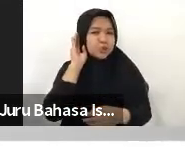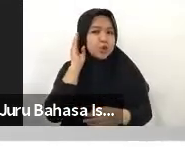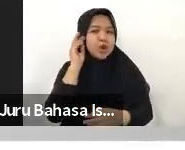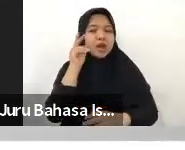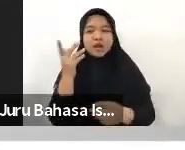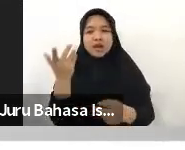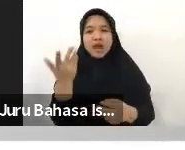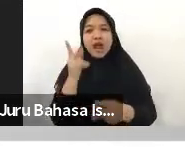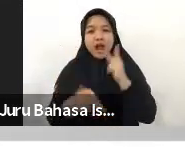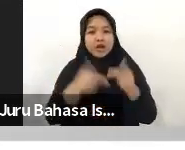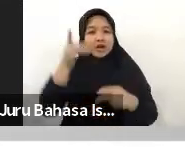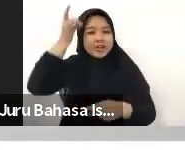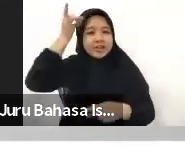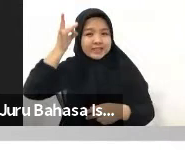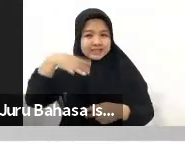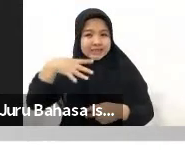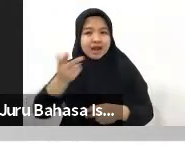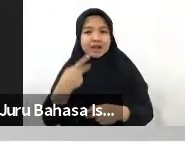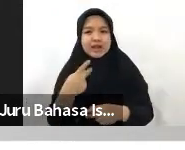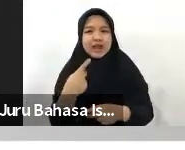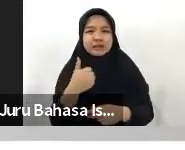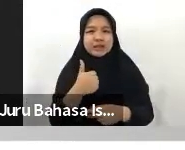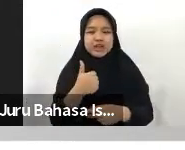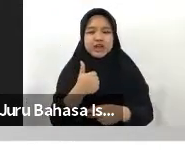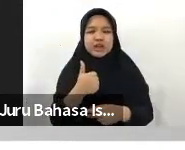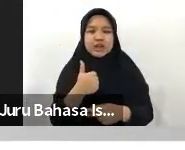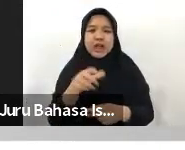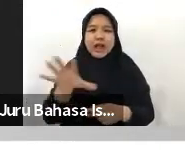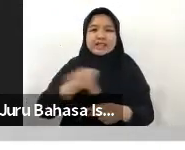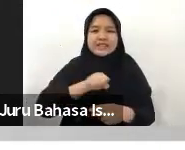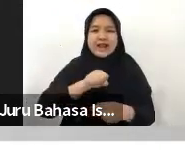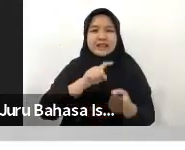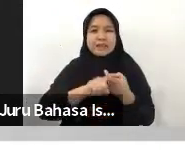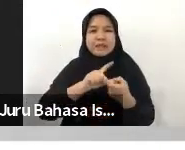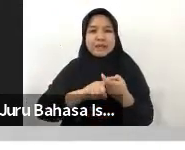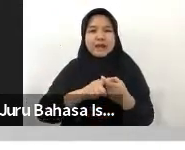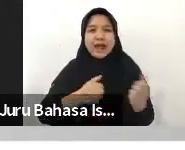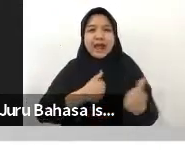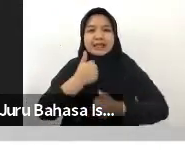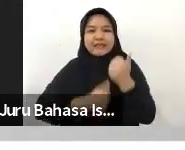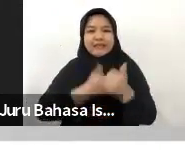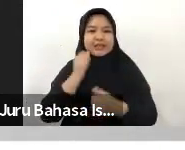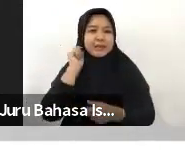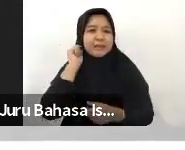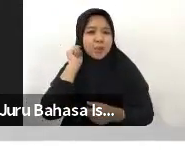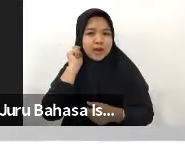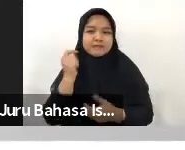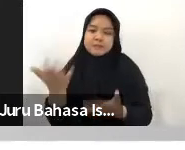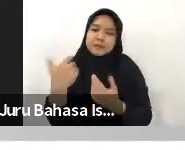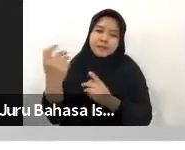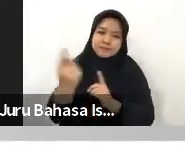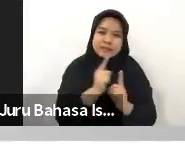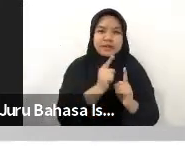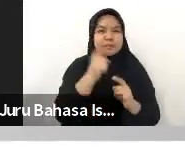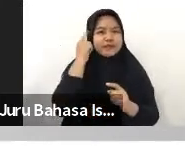itu mungkin kita bisa misalnya ajak teman-teman aktivis perempuan untuk berpikir mengenai